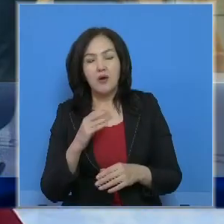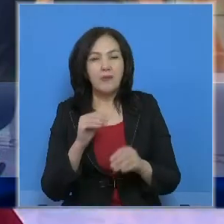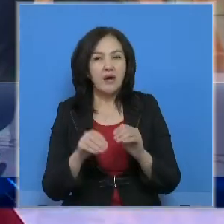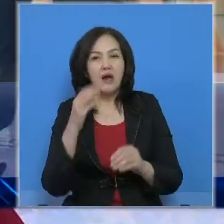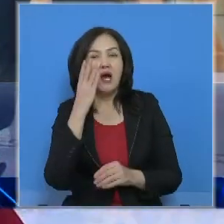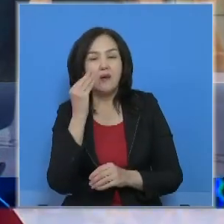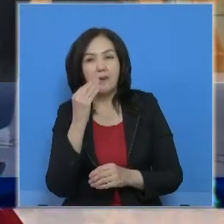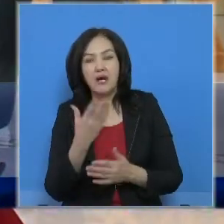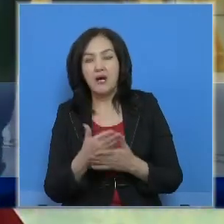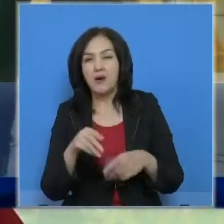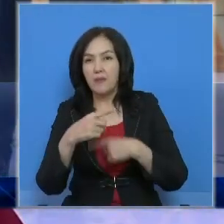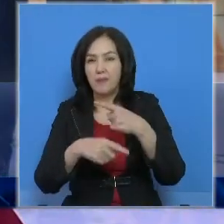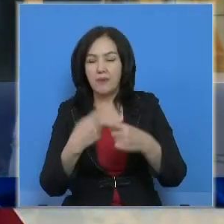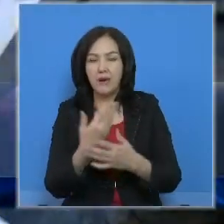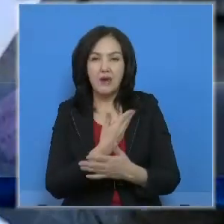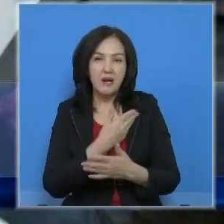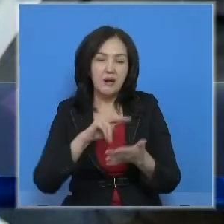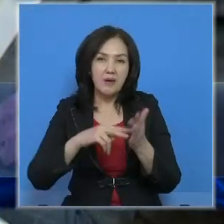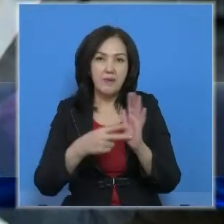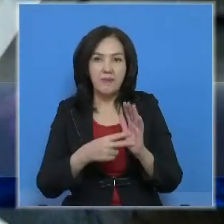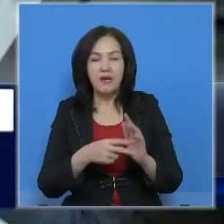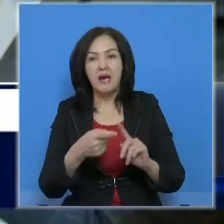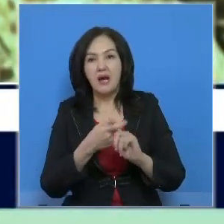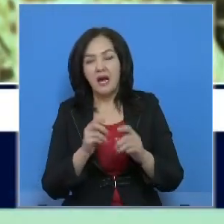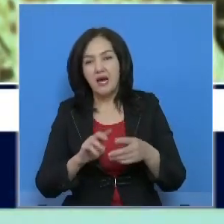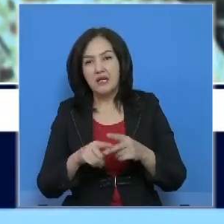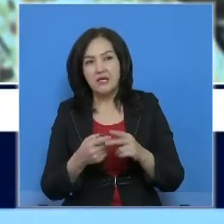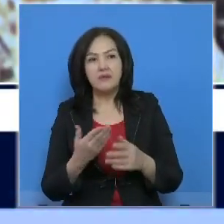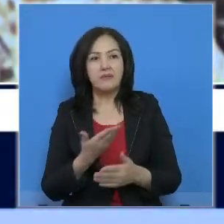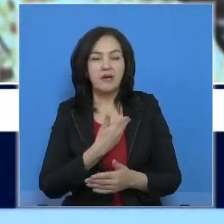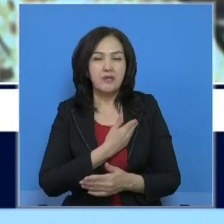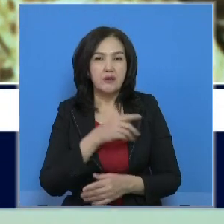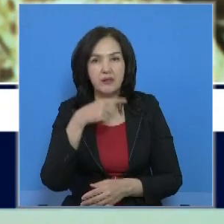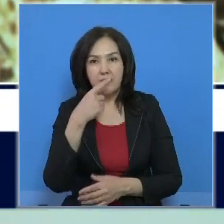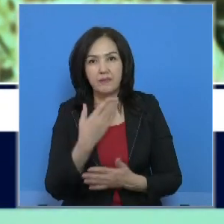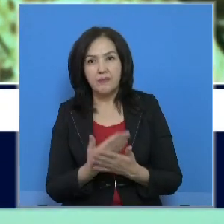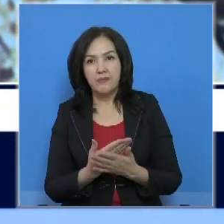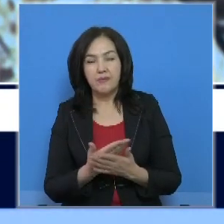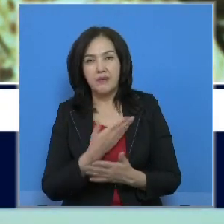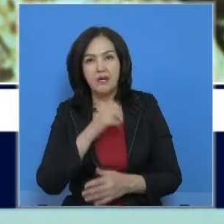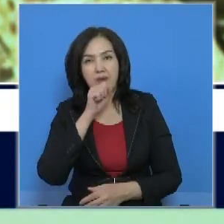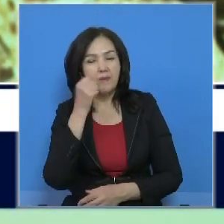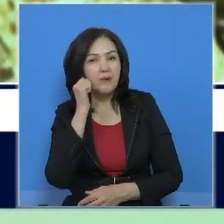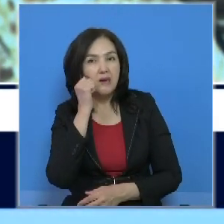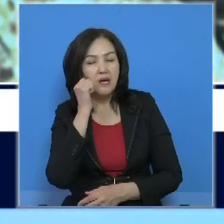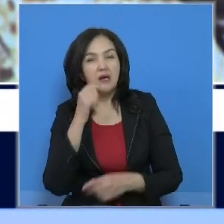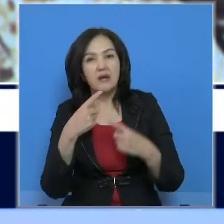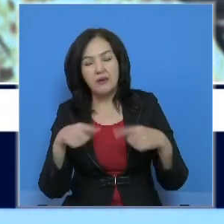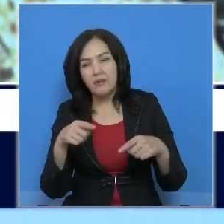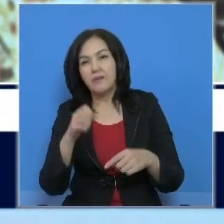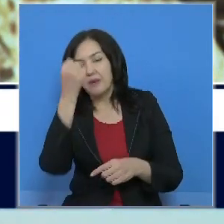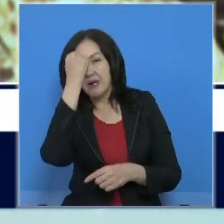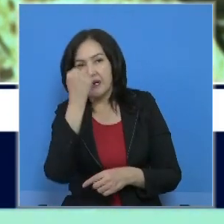в Алмате. В будущем планирует связать свою жизнь с IT-сферы. Хочу сказать моей бабушке отдельное